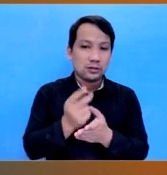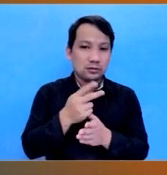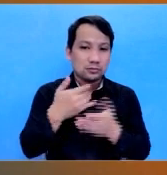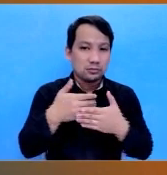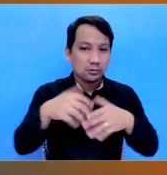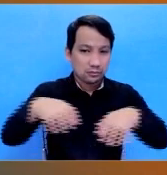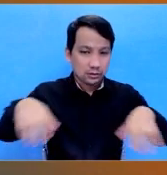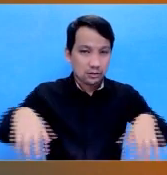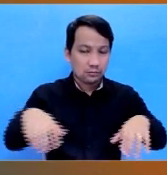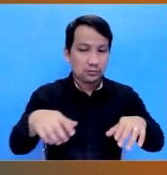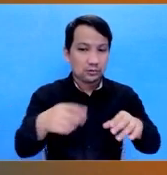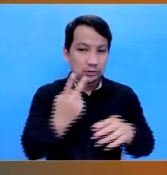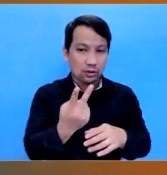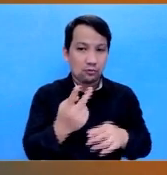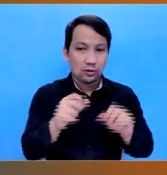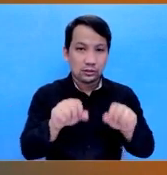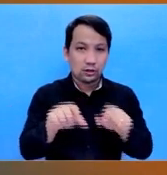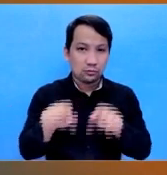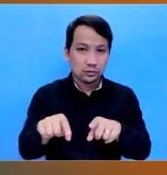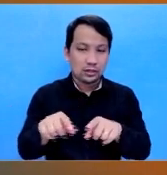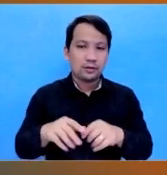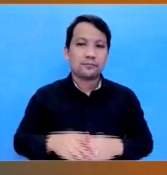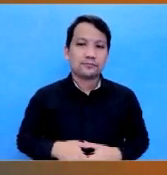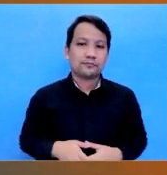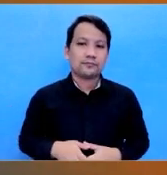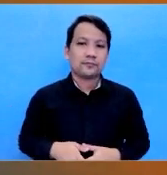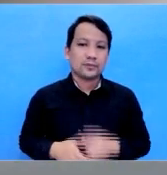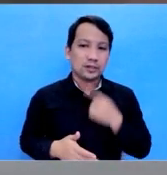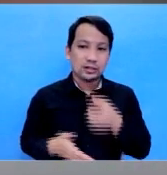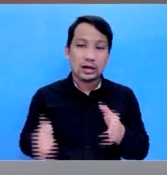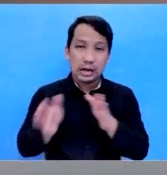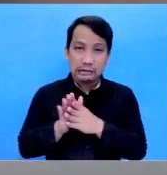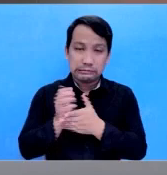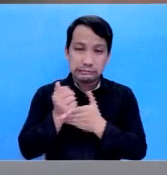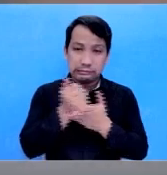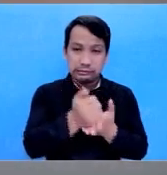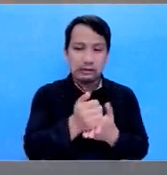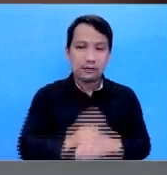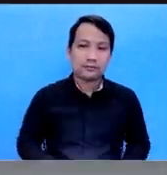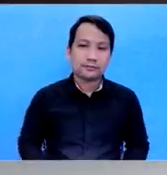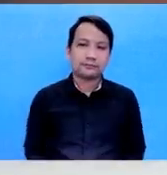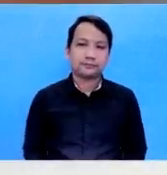sa dalawang sari-sari store. Tingin siya ng tuloy.